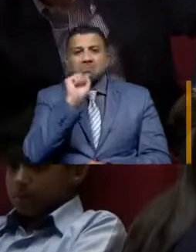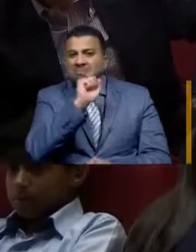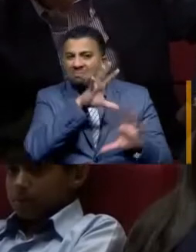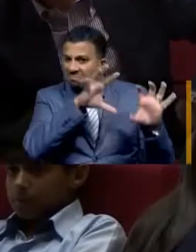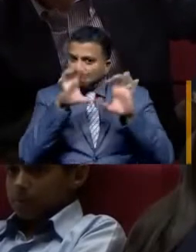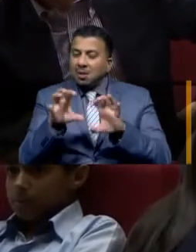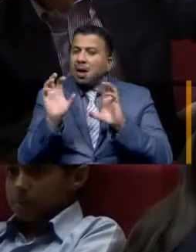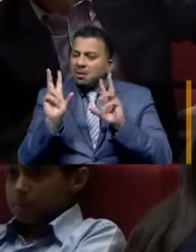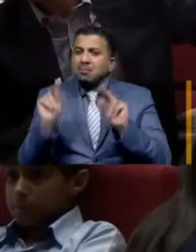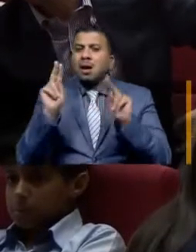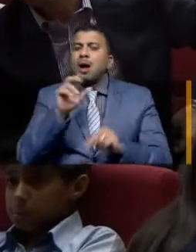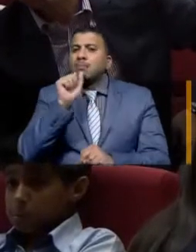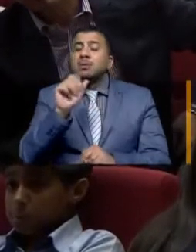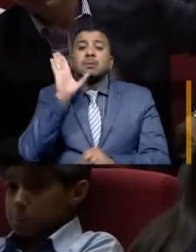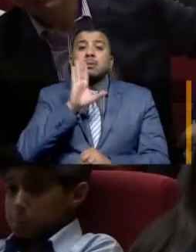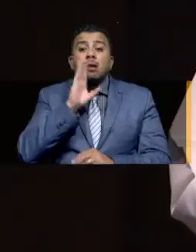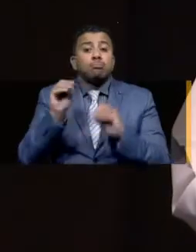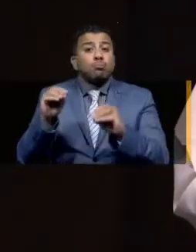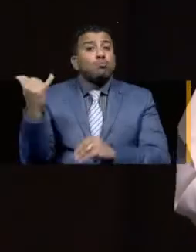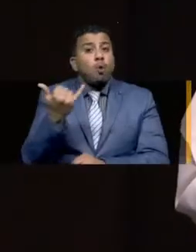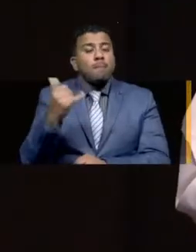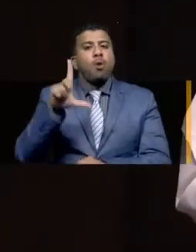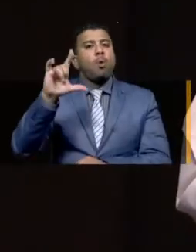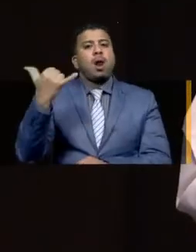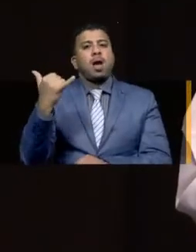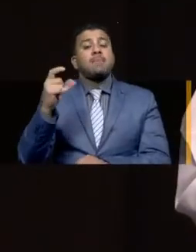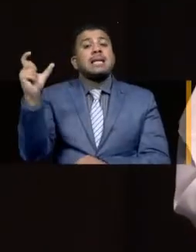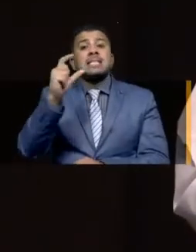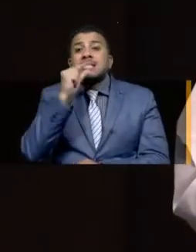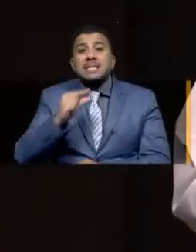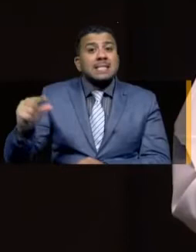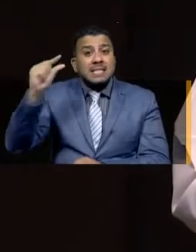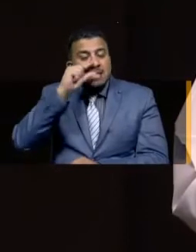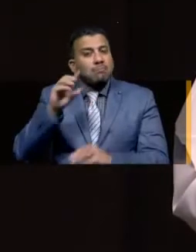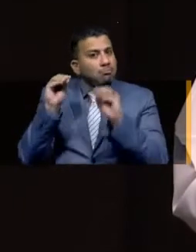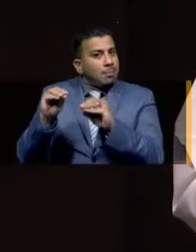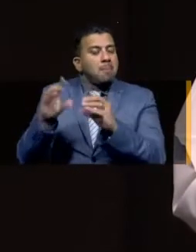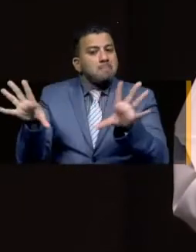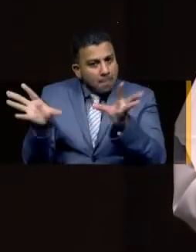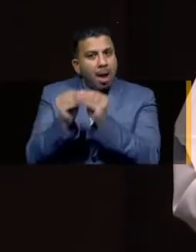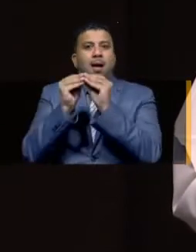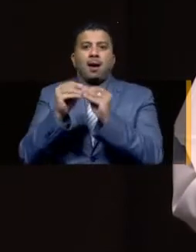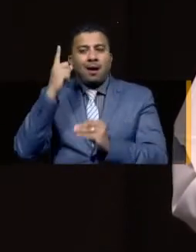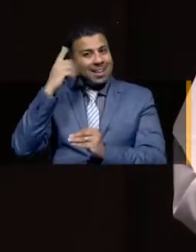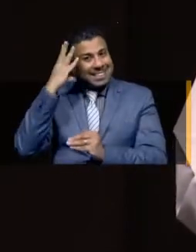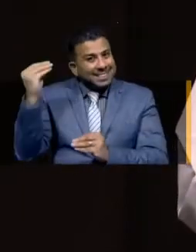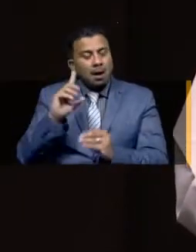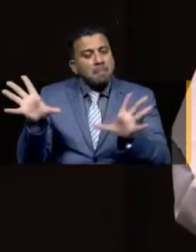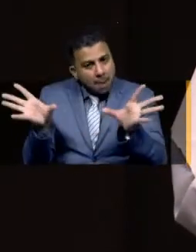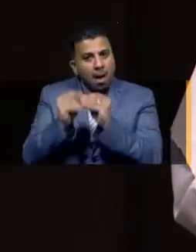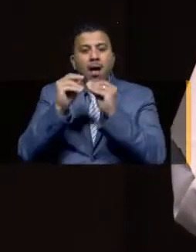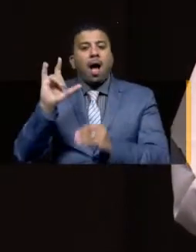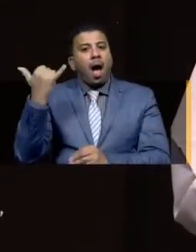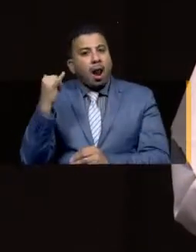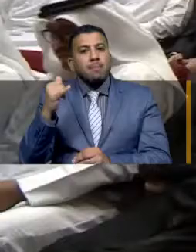بالإضافة إلى الاهتمام بتعليم اللغة العربية والتربية الإسلامية جنبا إلى جنب مع جوانب تطوير الشخصية عبر